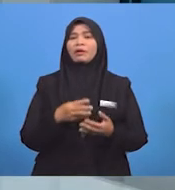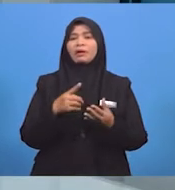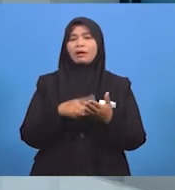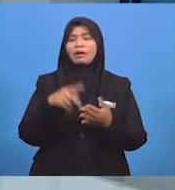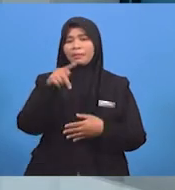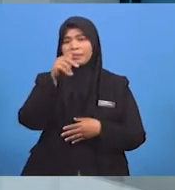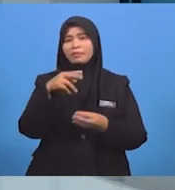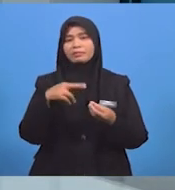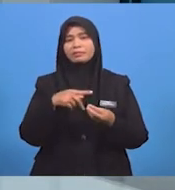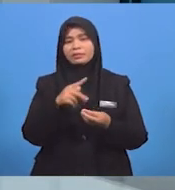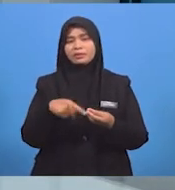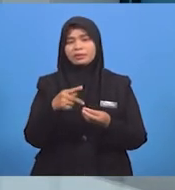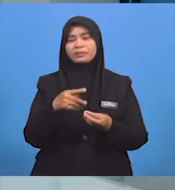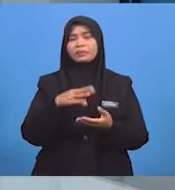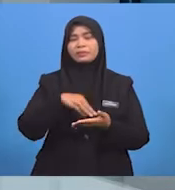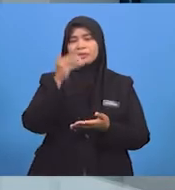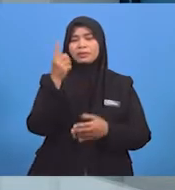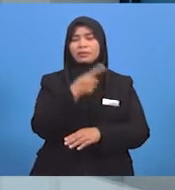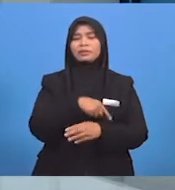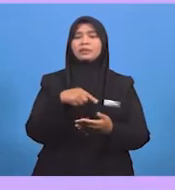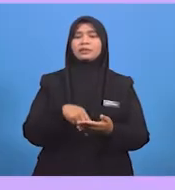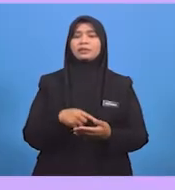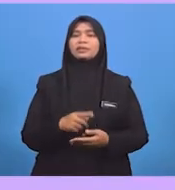Apakah kesimpulan pembelajaran pada hari ini?